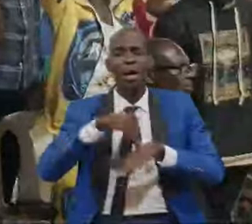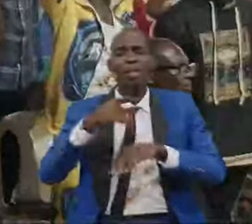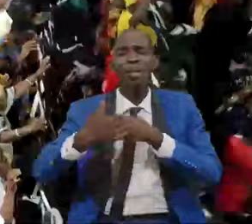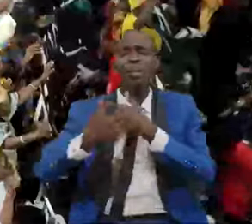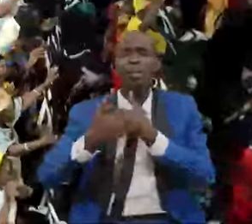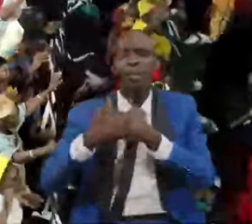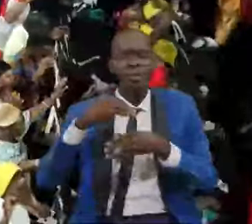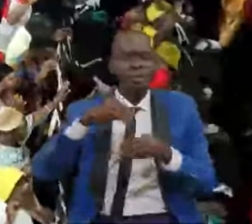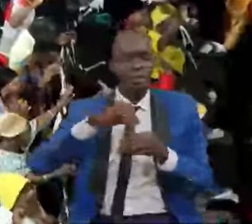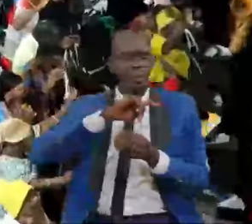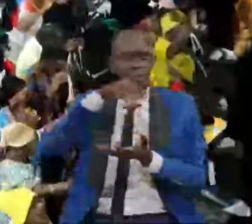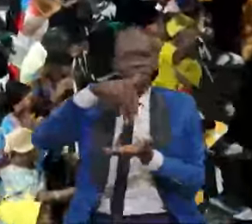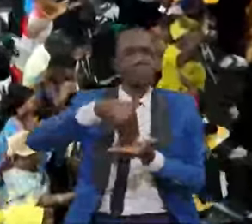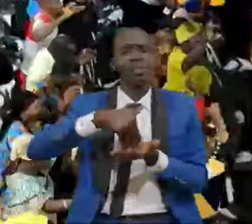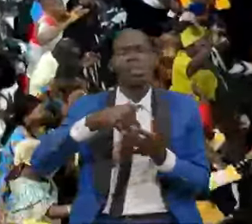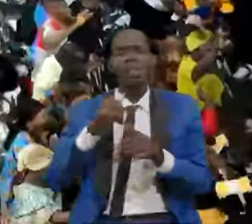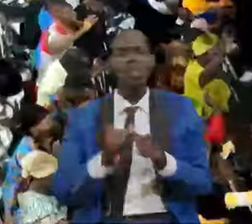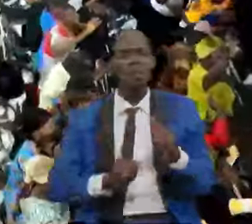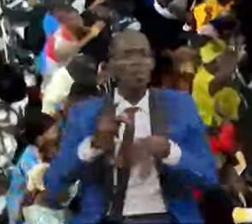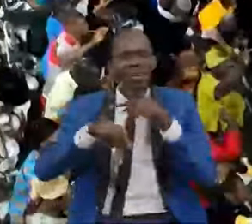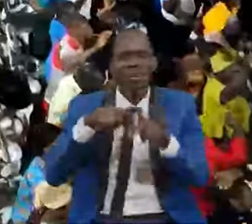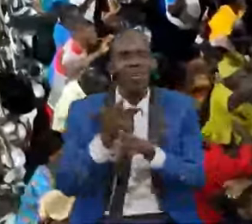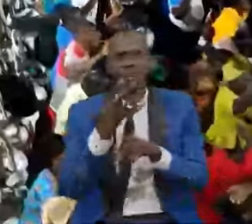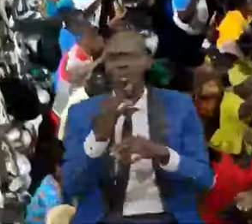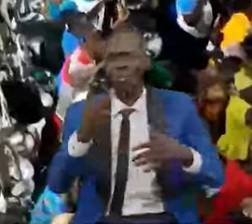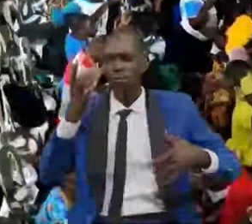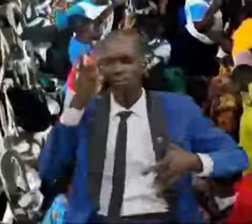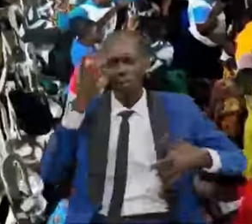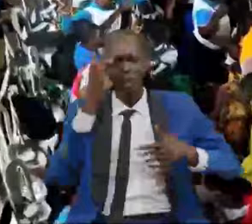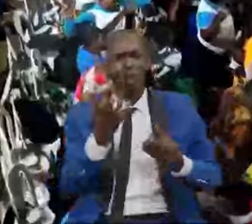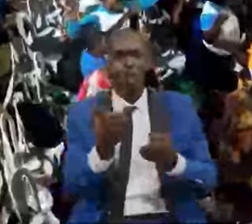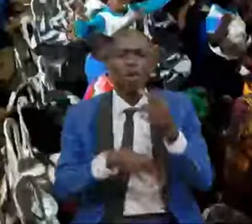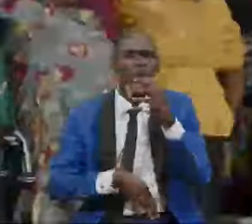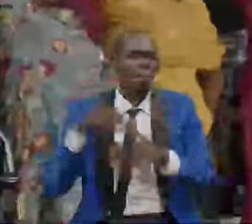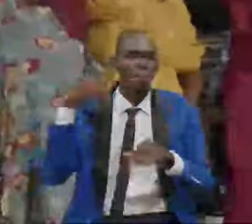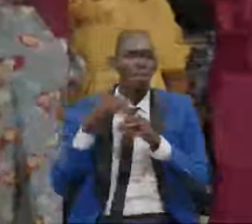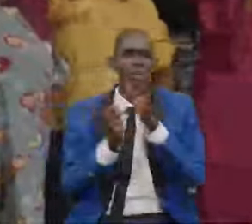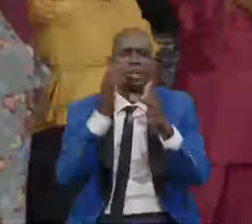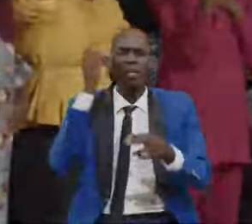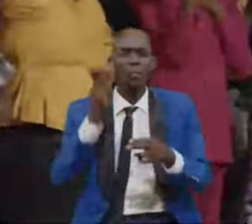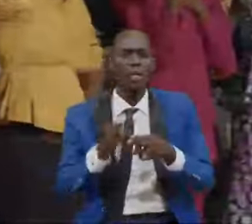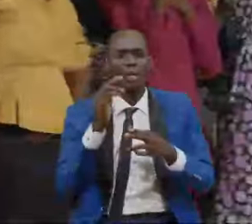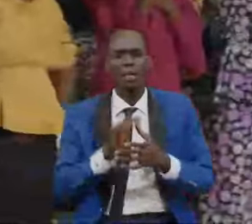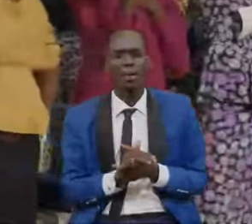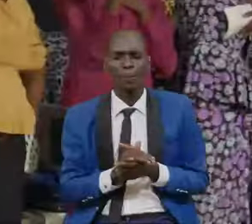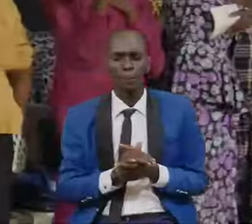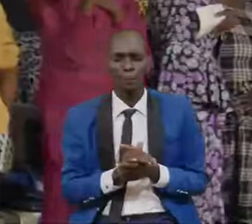au milieu, toute forme de maladie, sortez au nom de Jésus.